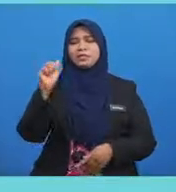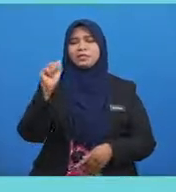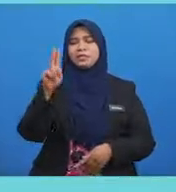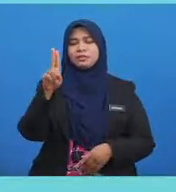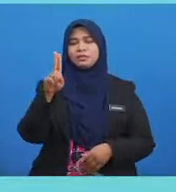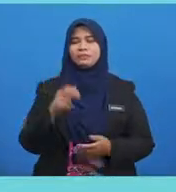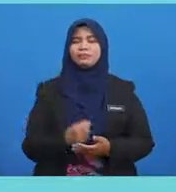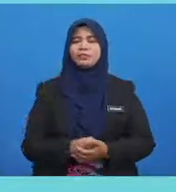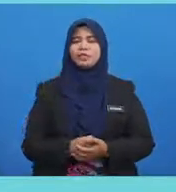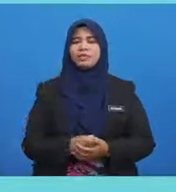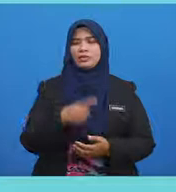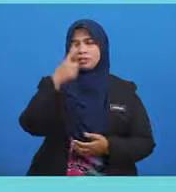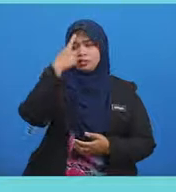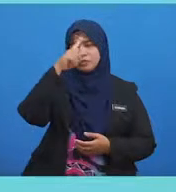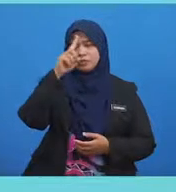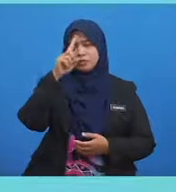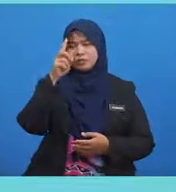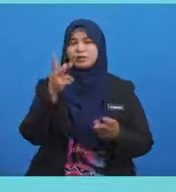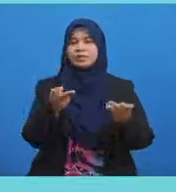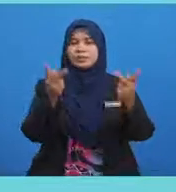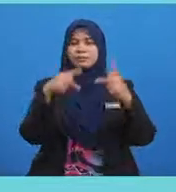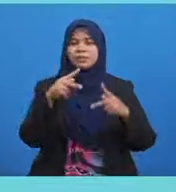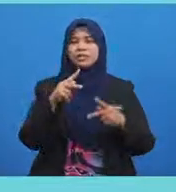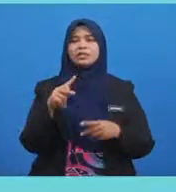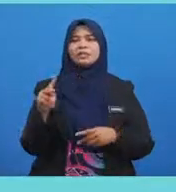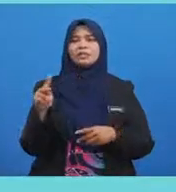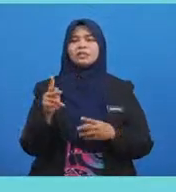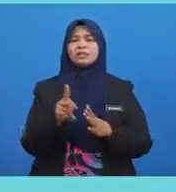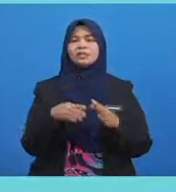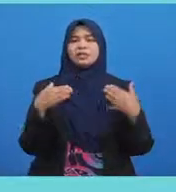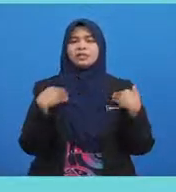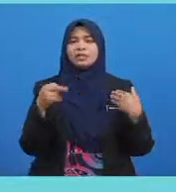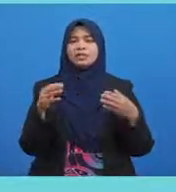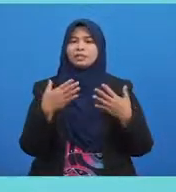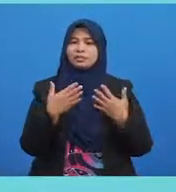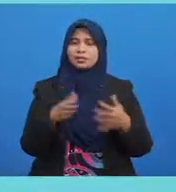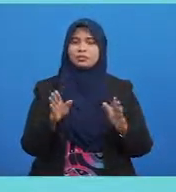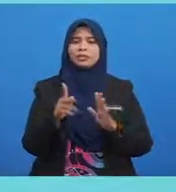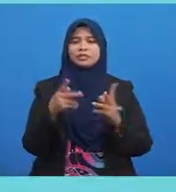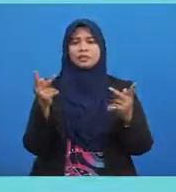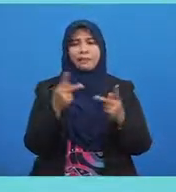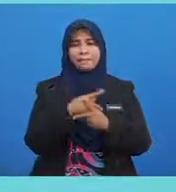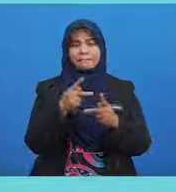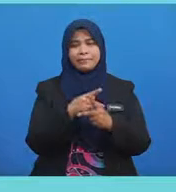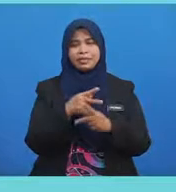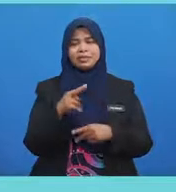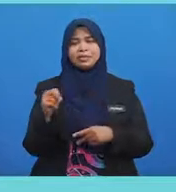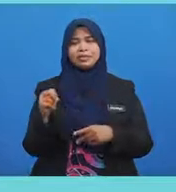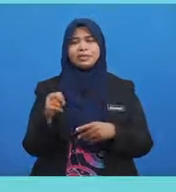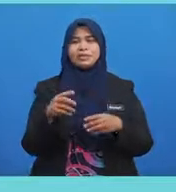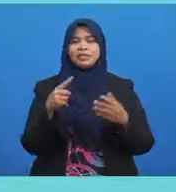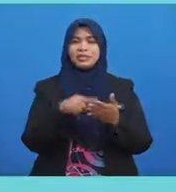BBCAU untuk mengembalikan keadaan selepas peperangan. Hal ini